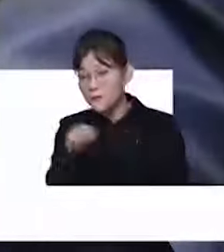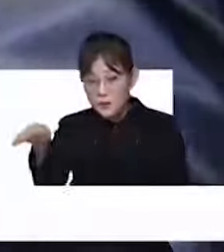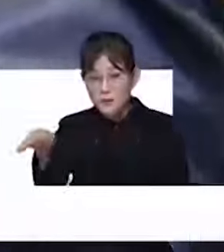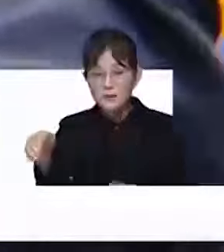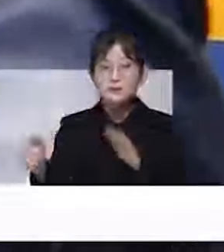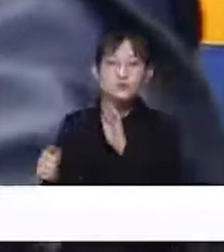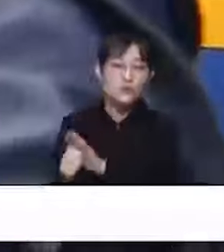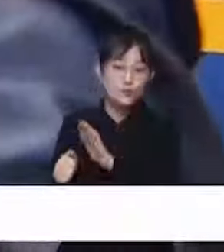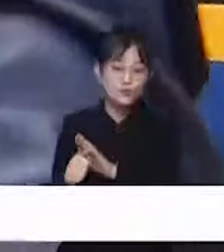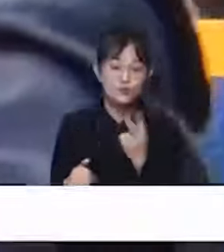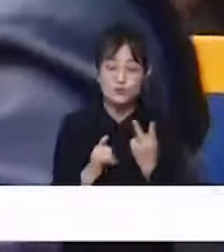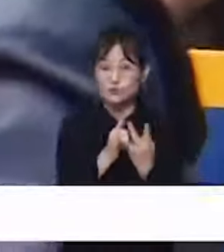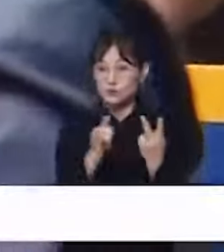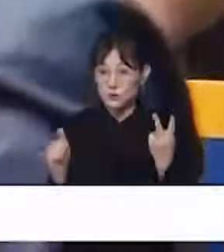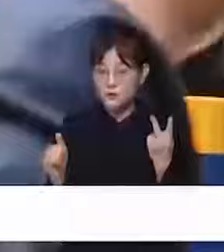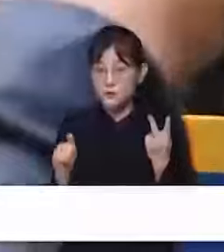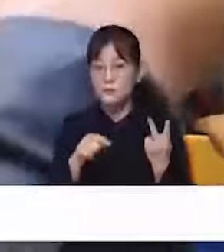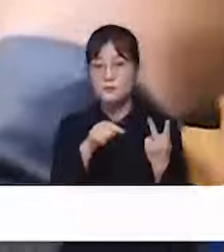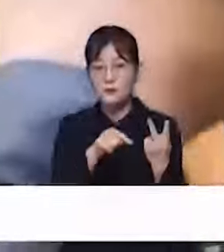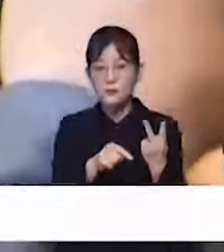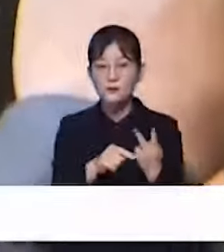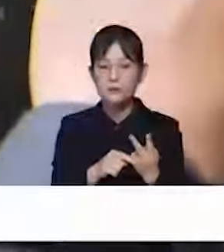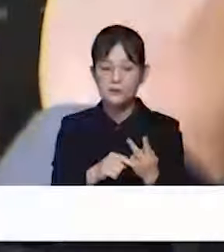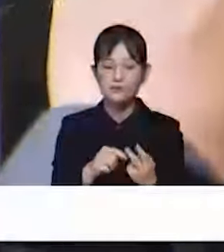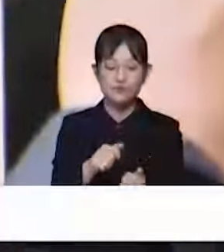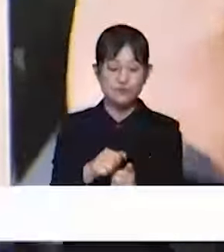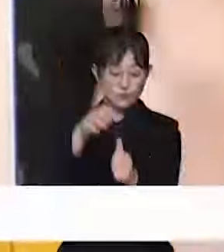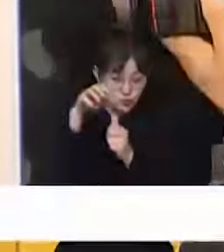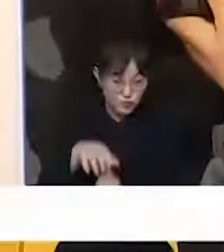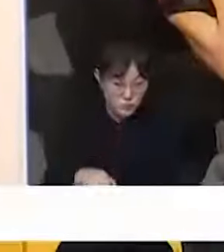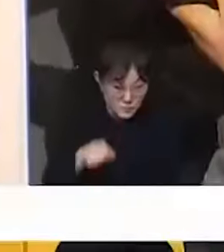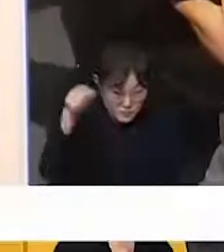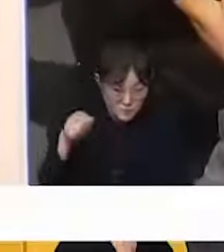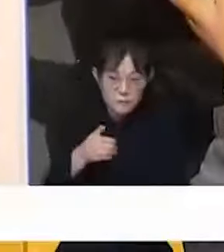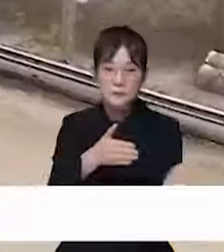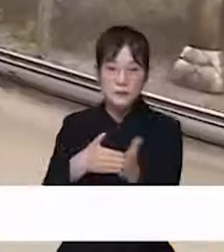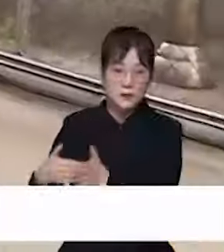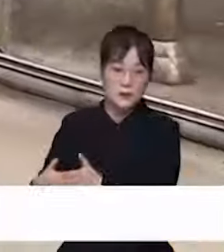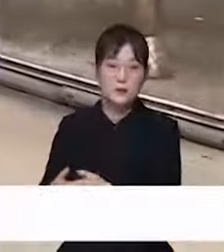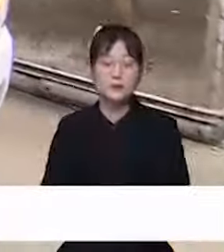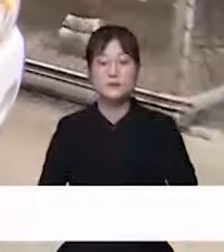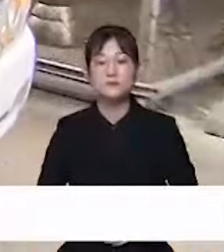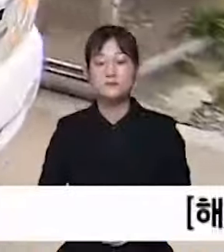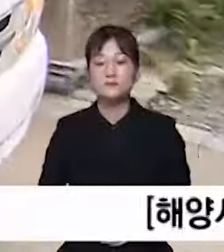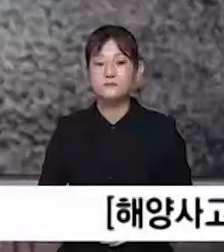이동하면서 도피를 도운 조력자 두 명에 대한 구속영장은 기각됐습니다.